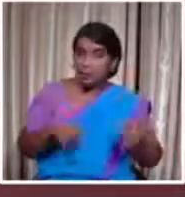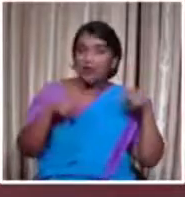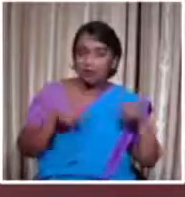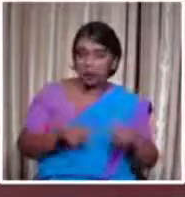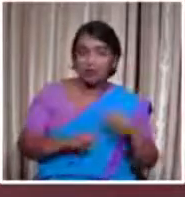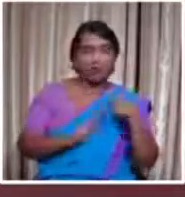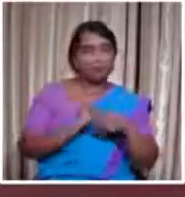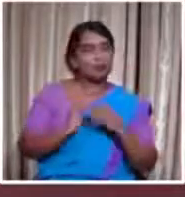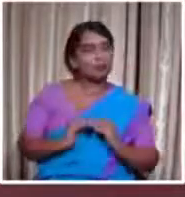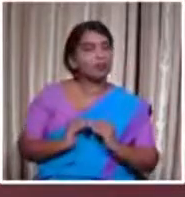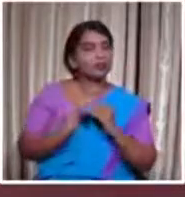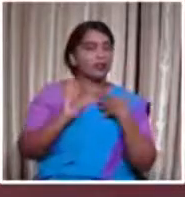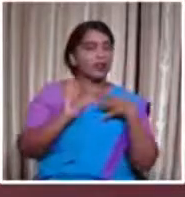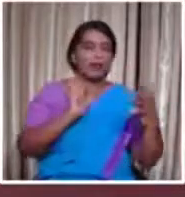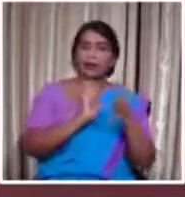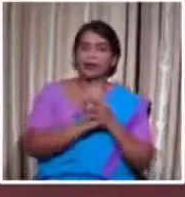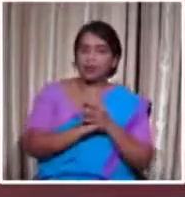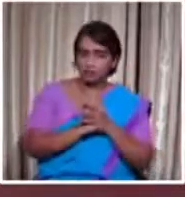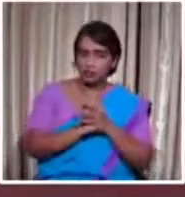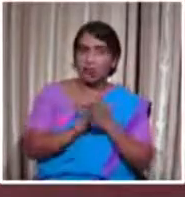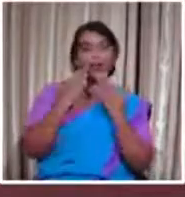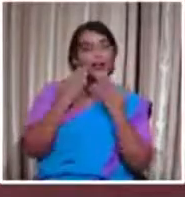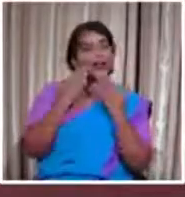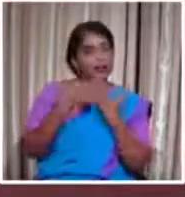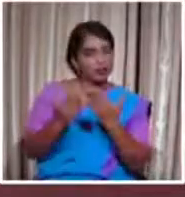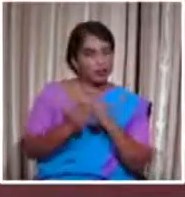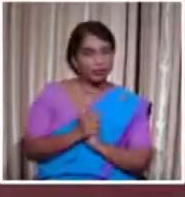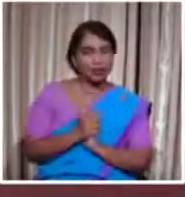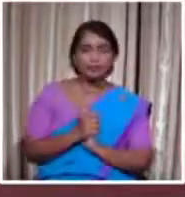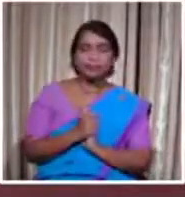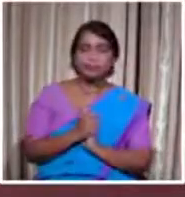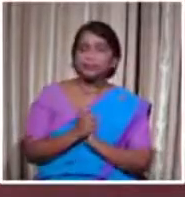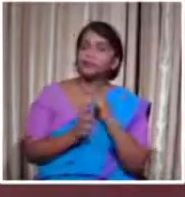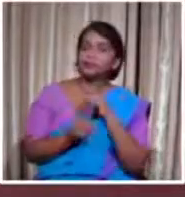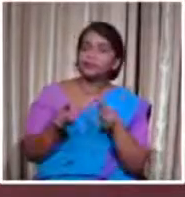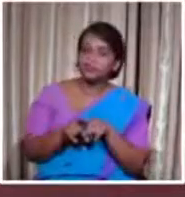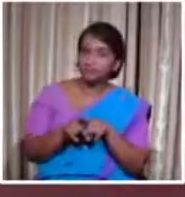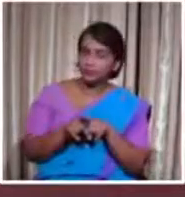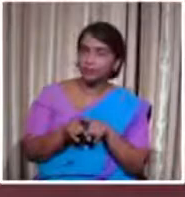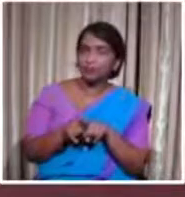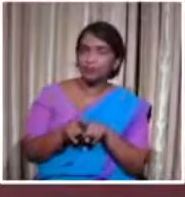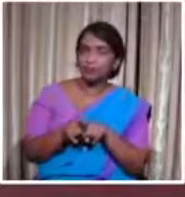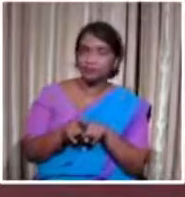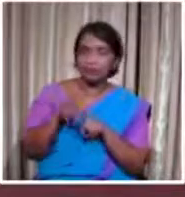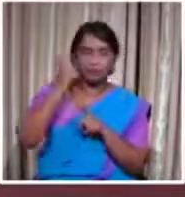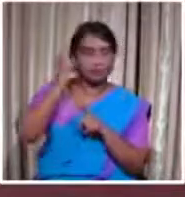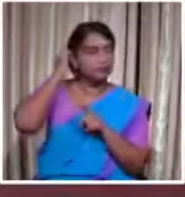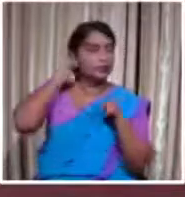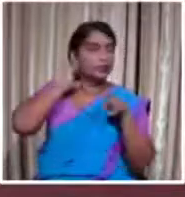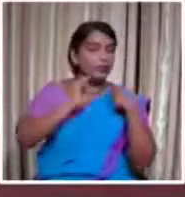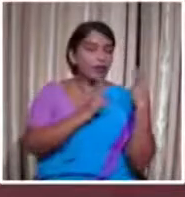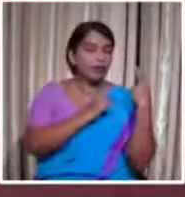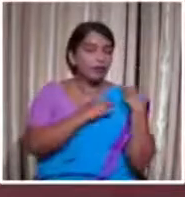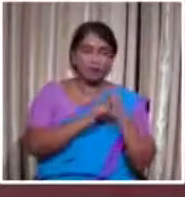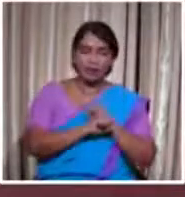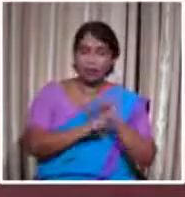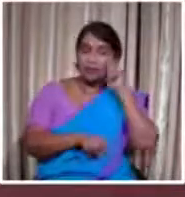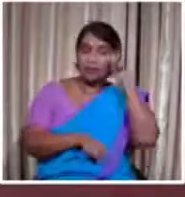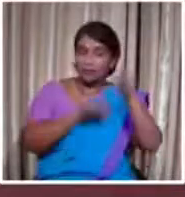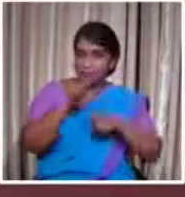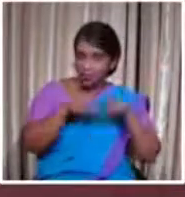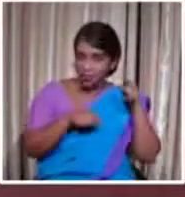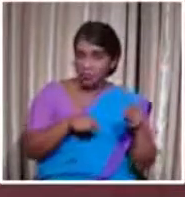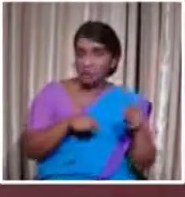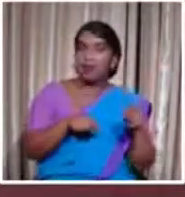රට ගොඩ ගන්න අපි එක්කහුව වෙනවයි කියලා අපි ඒ ගැන ස්තුතිවන්ත වෙනවා. ඒ නිසා මේ වගකීම් විරහිත පුද්ගලයන්